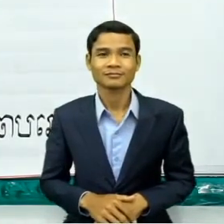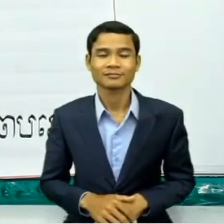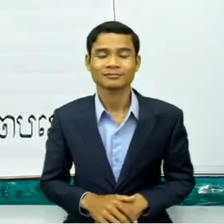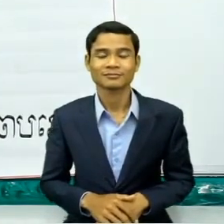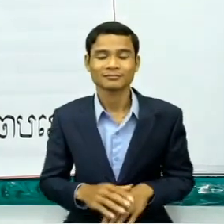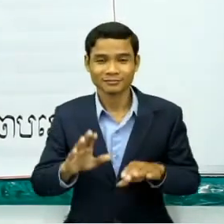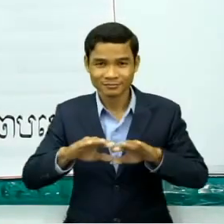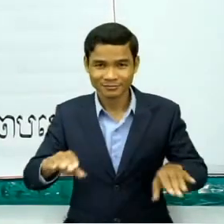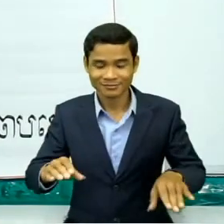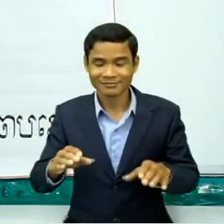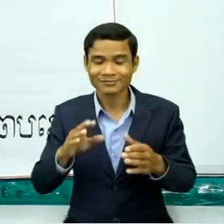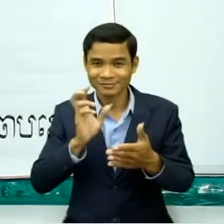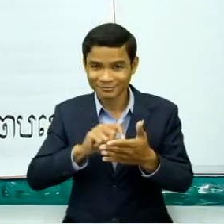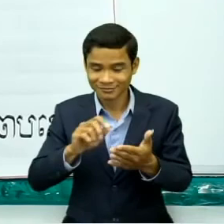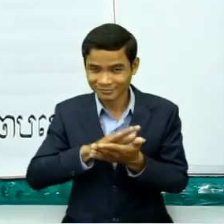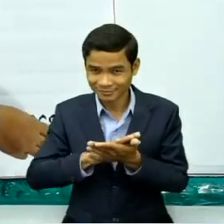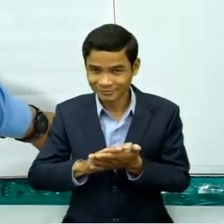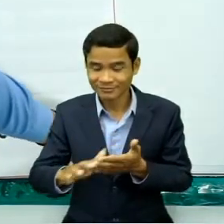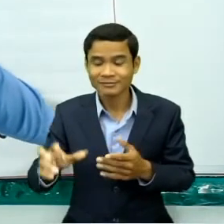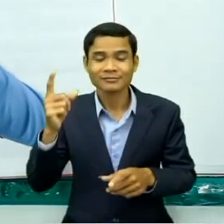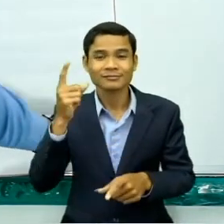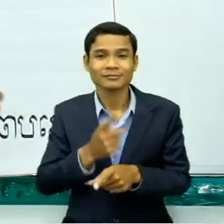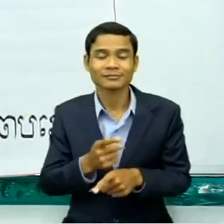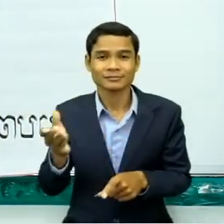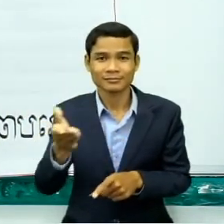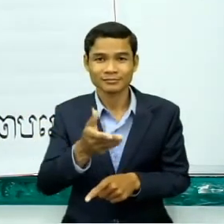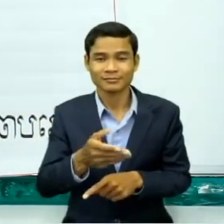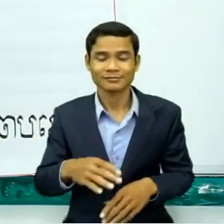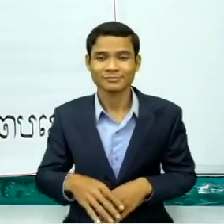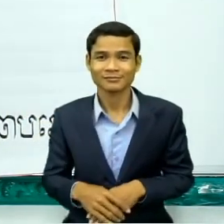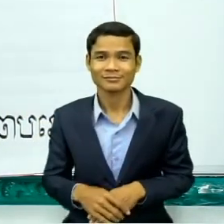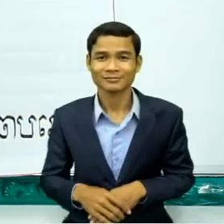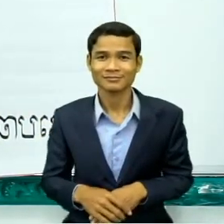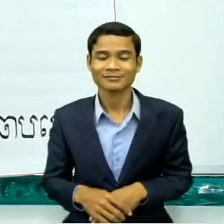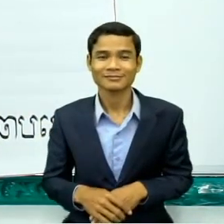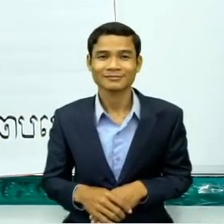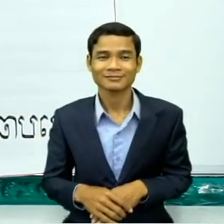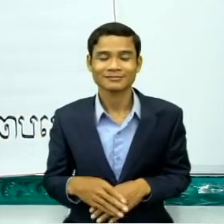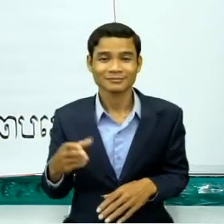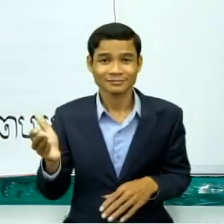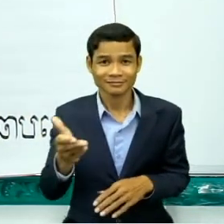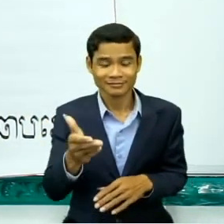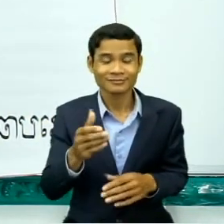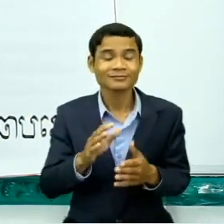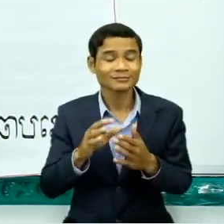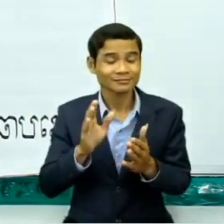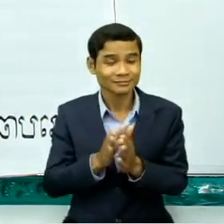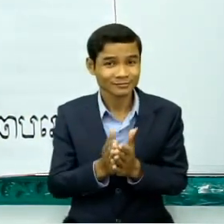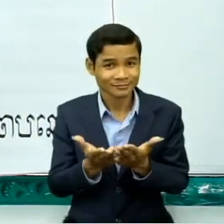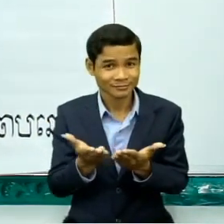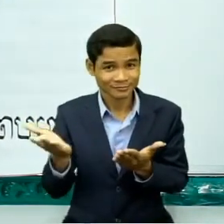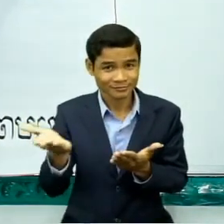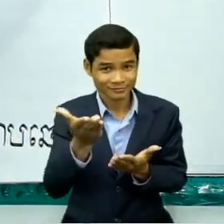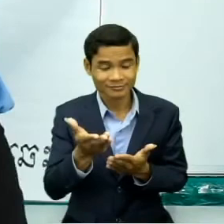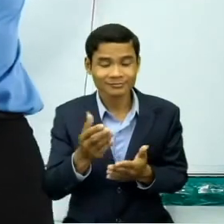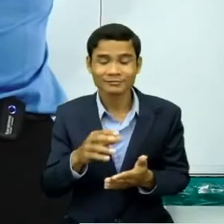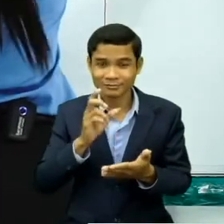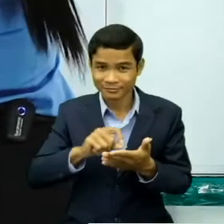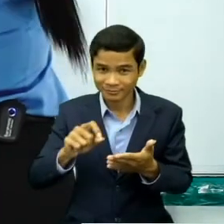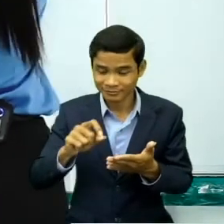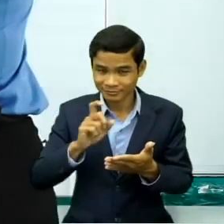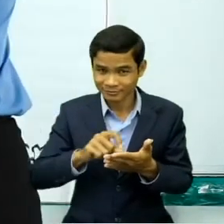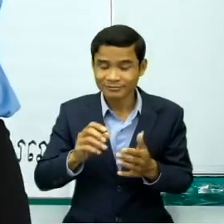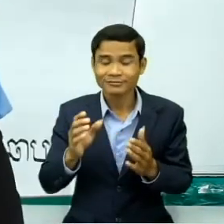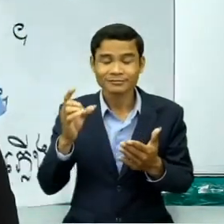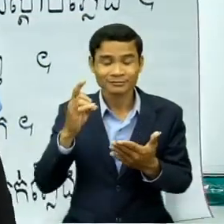Chà con sạch sẽ ạch bàn sát nâng trấm trừ ná. Chà con lược sư phần con lá. Sạch sẽ chung nông chương